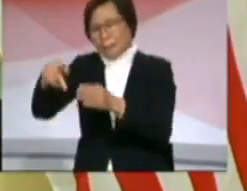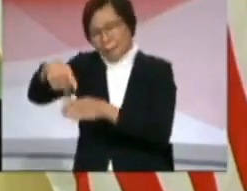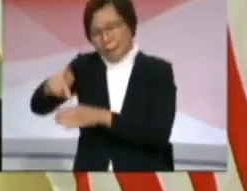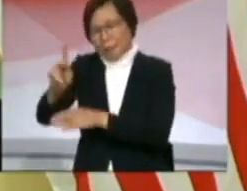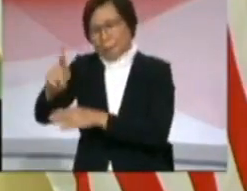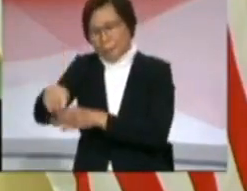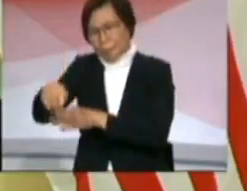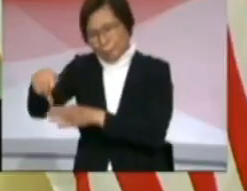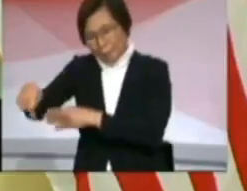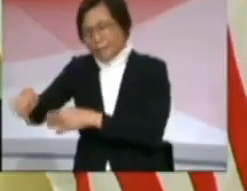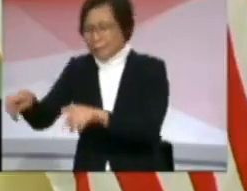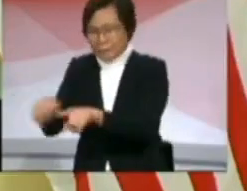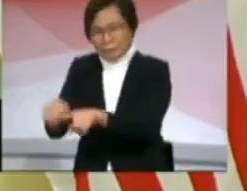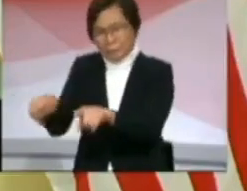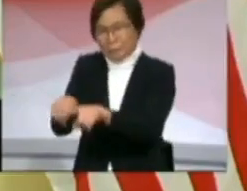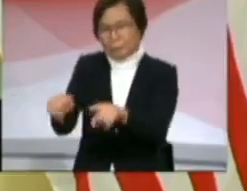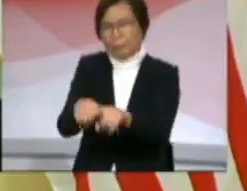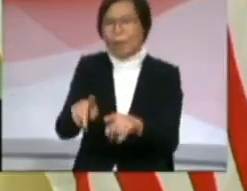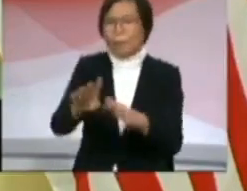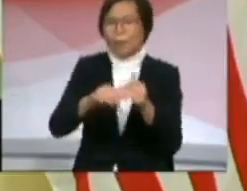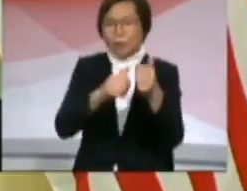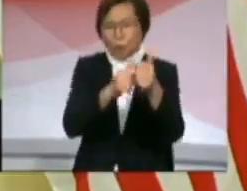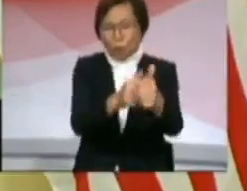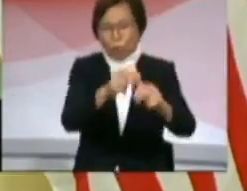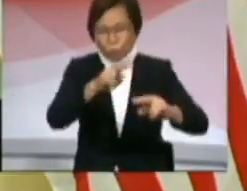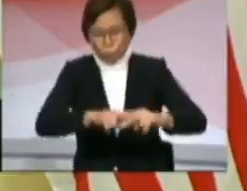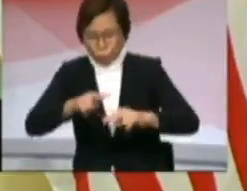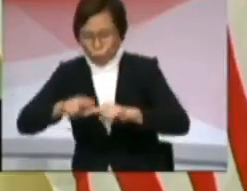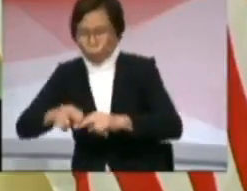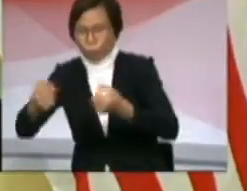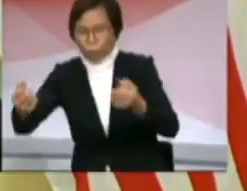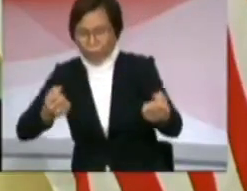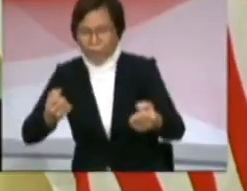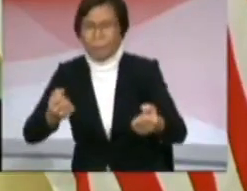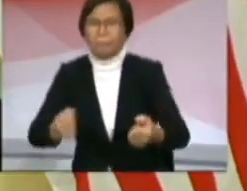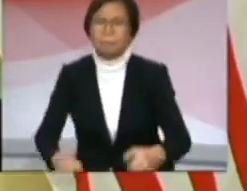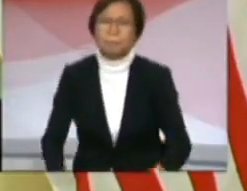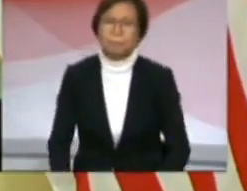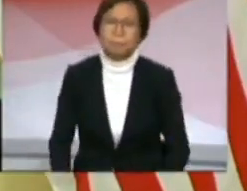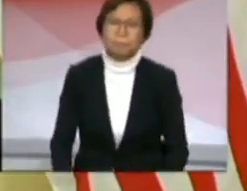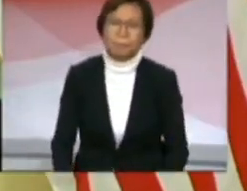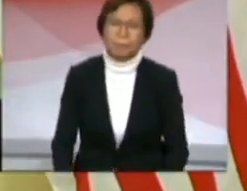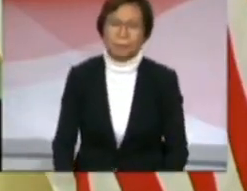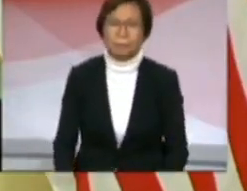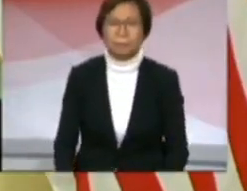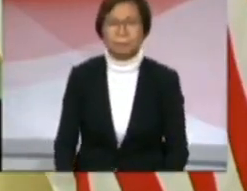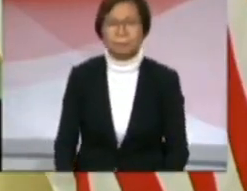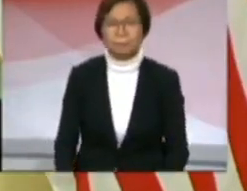iaitu berdasarkan kapasiti penumpang ataupun jumlah tempat duduk di kenderaan tersebut.